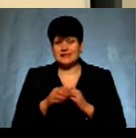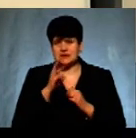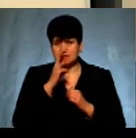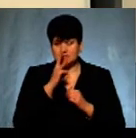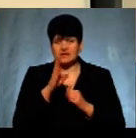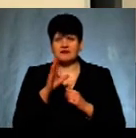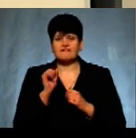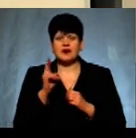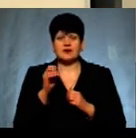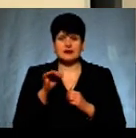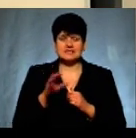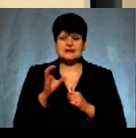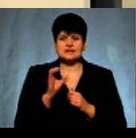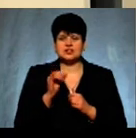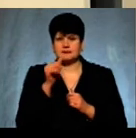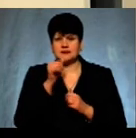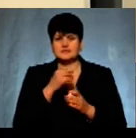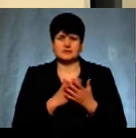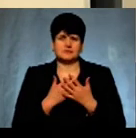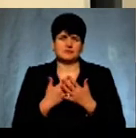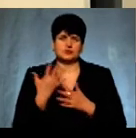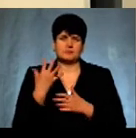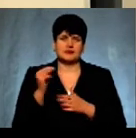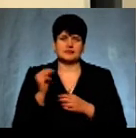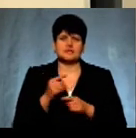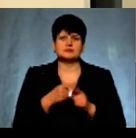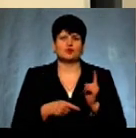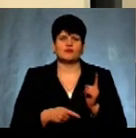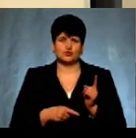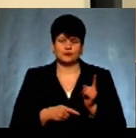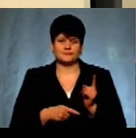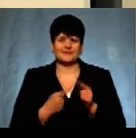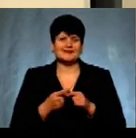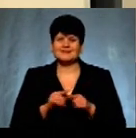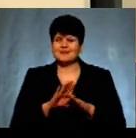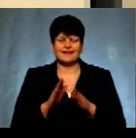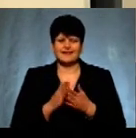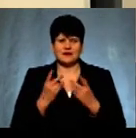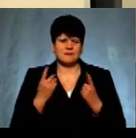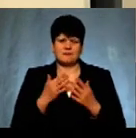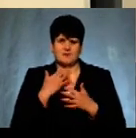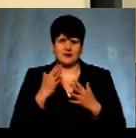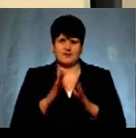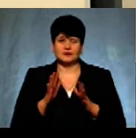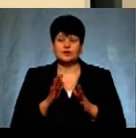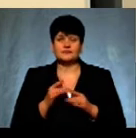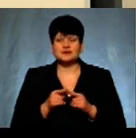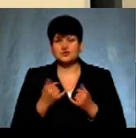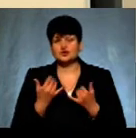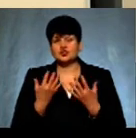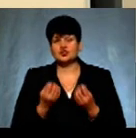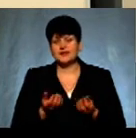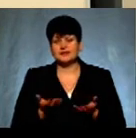в вакансіях за січень місяць склала, ну, десь 5500. Це не є так багато, це, звичайно, на сьогоднішній